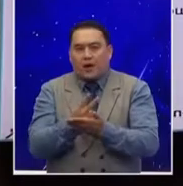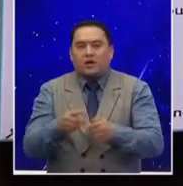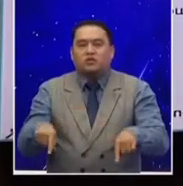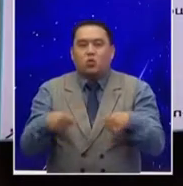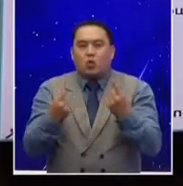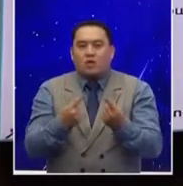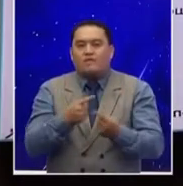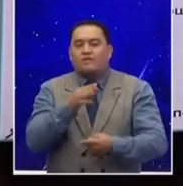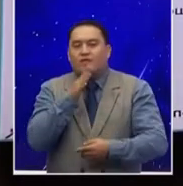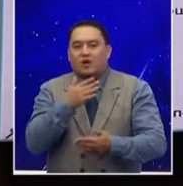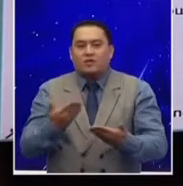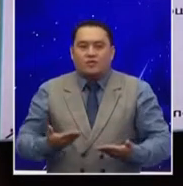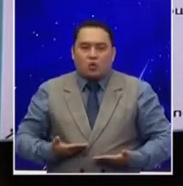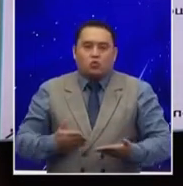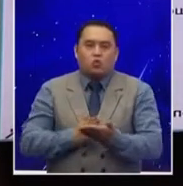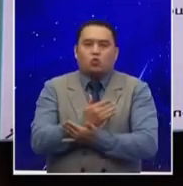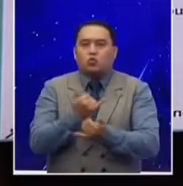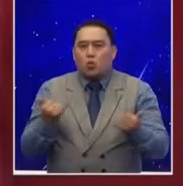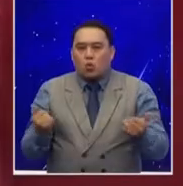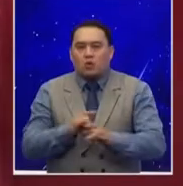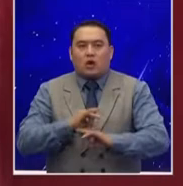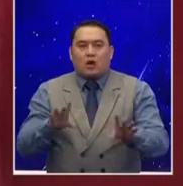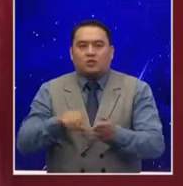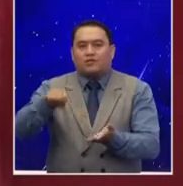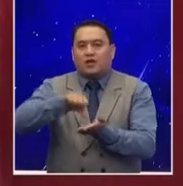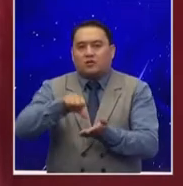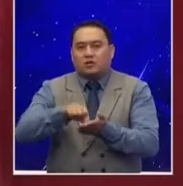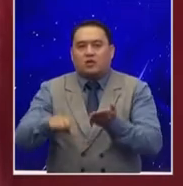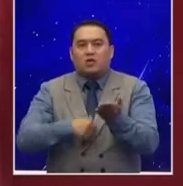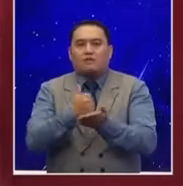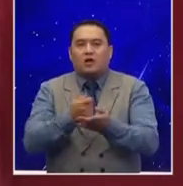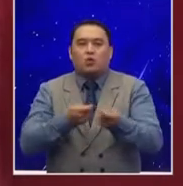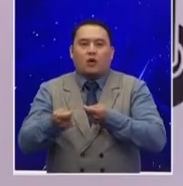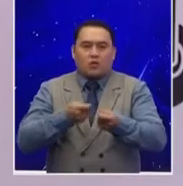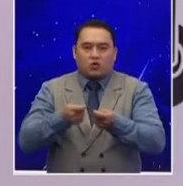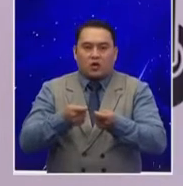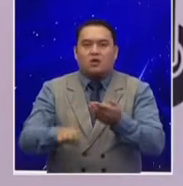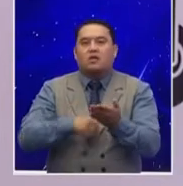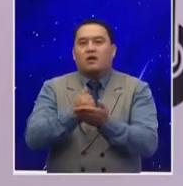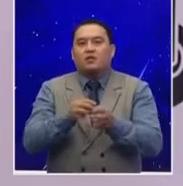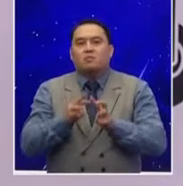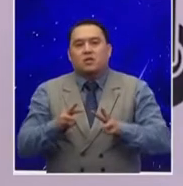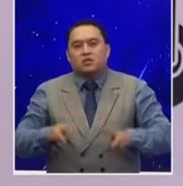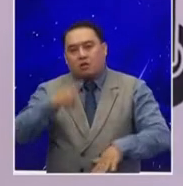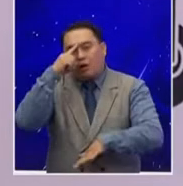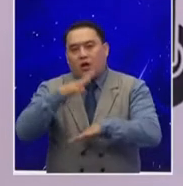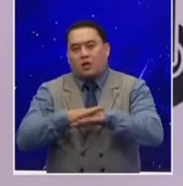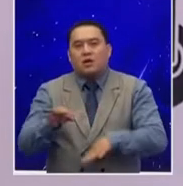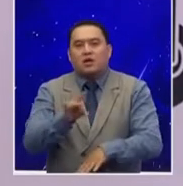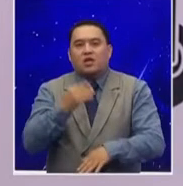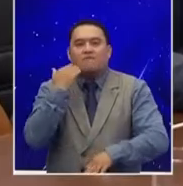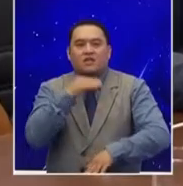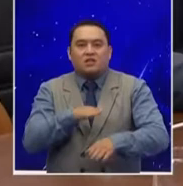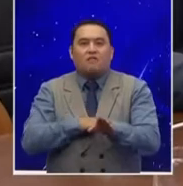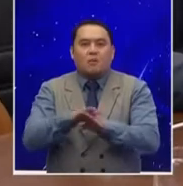как в реальном секторе, так и в сфере услуг, отметил в своем выступлении глава правительства. Премьер-министр поручил акимам регионов